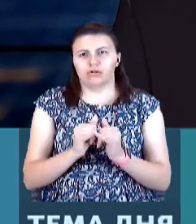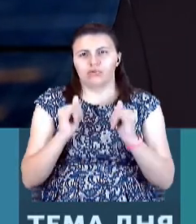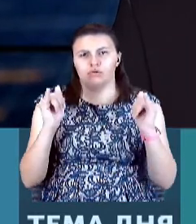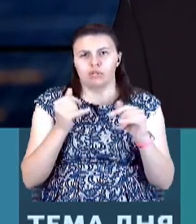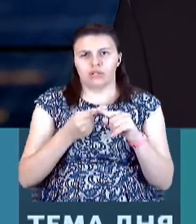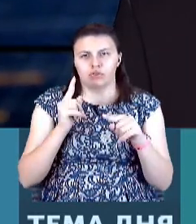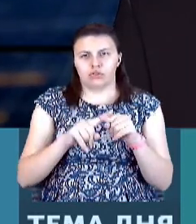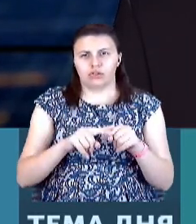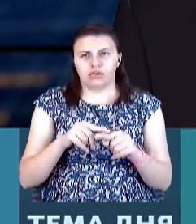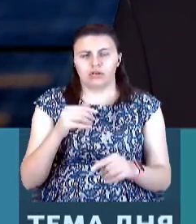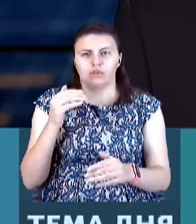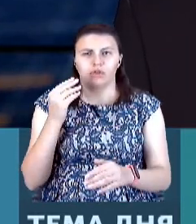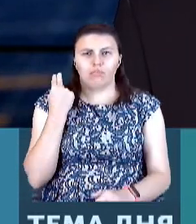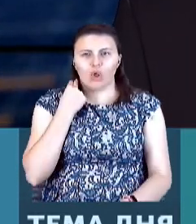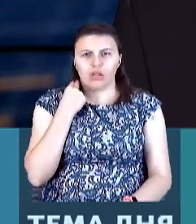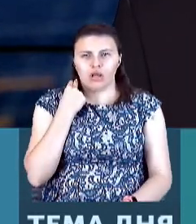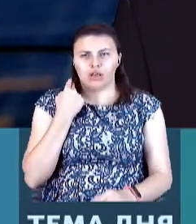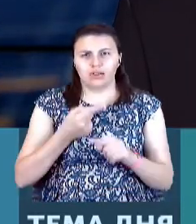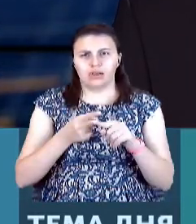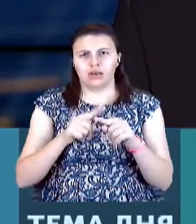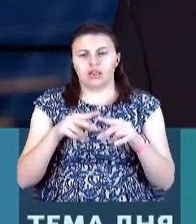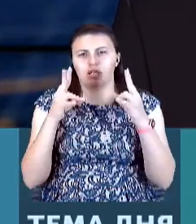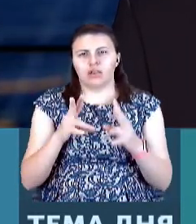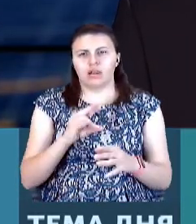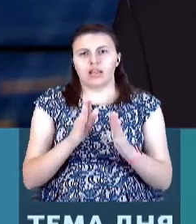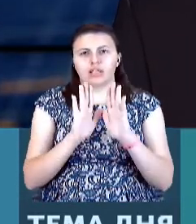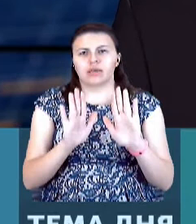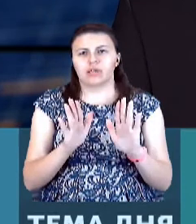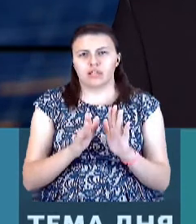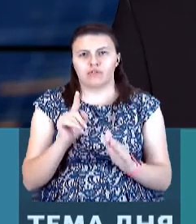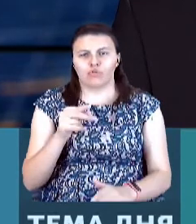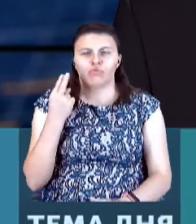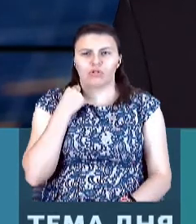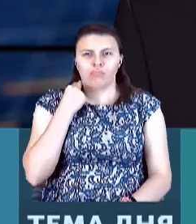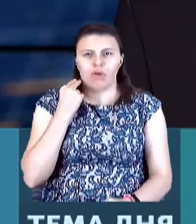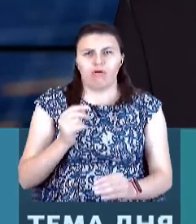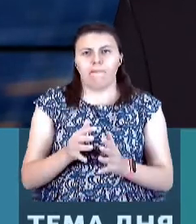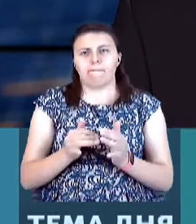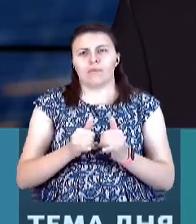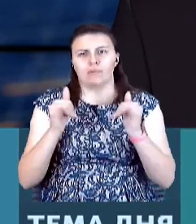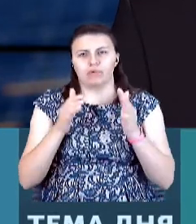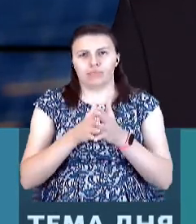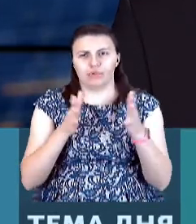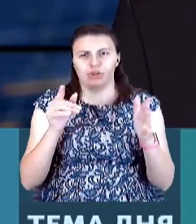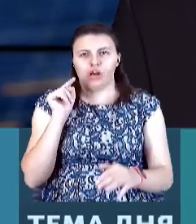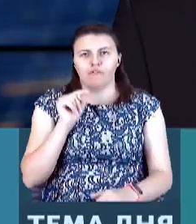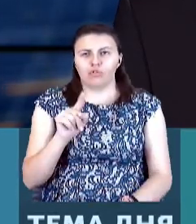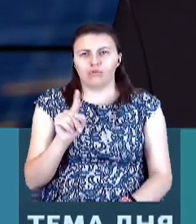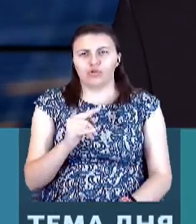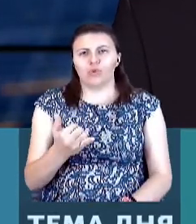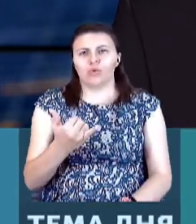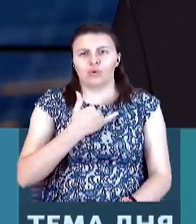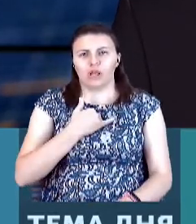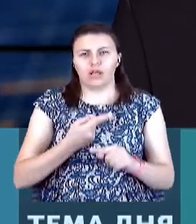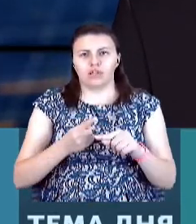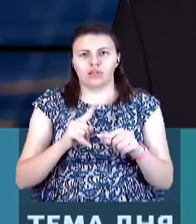для кожного податки. Проте катастрофа не тільки в тому, що будуть збільшені оподаткування, а й також в тому, що у нас цей крок,